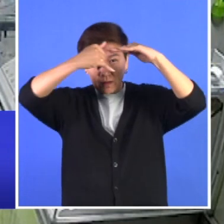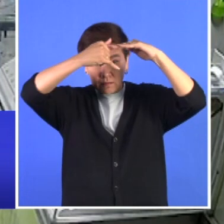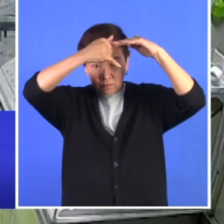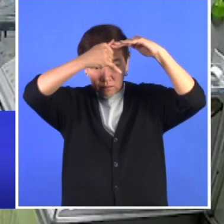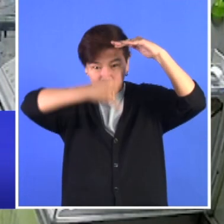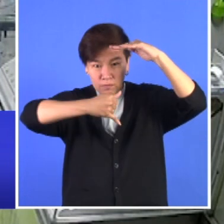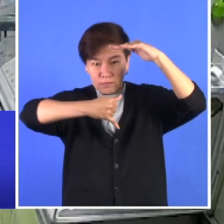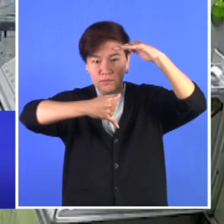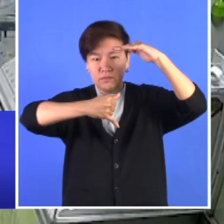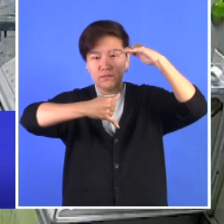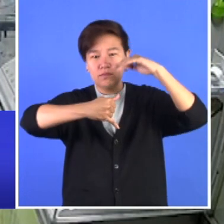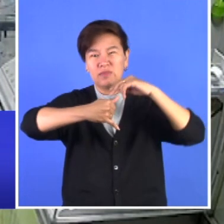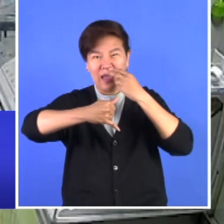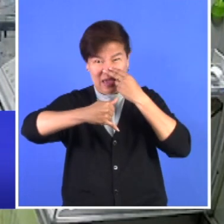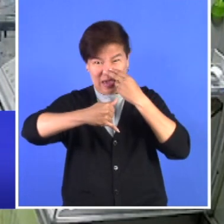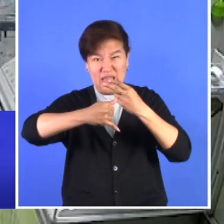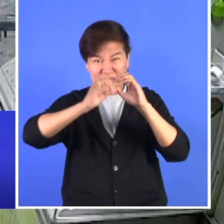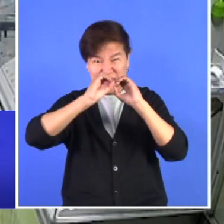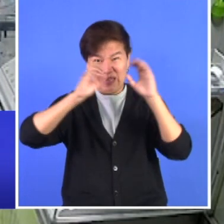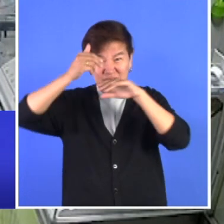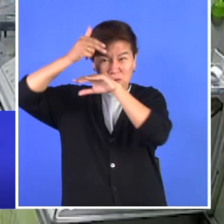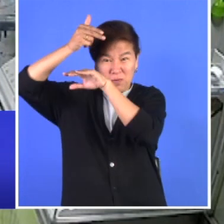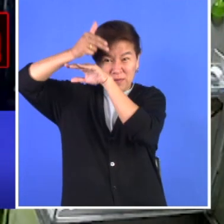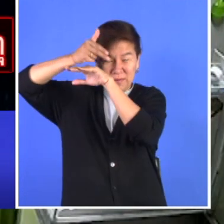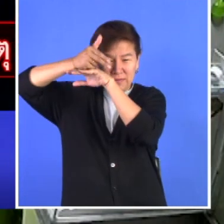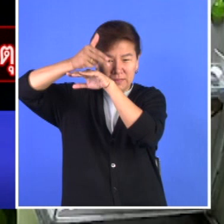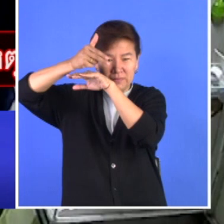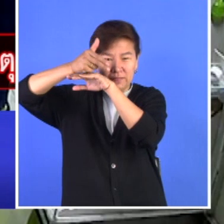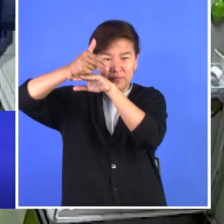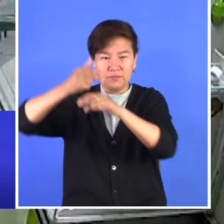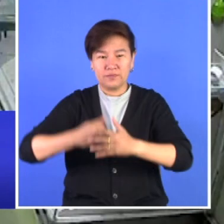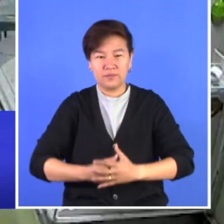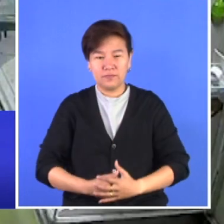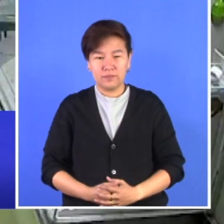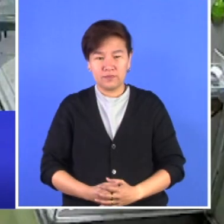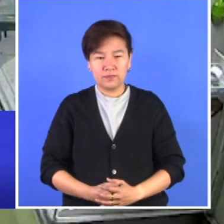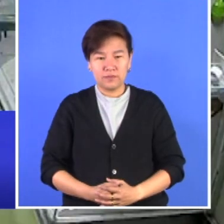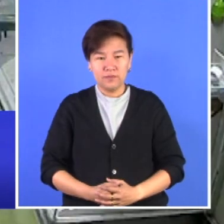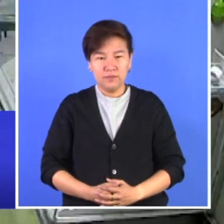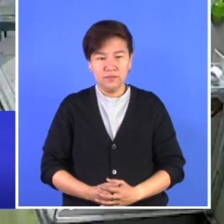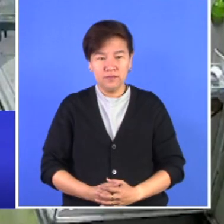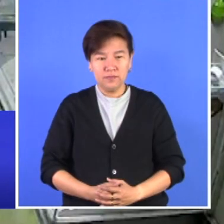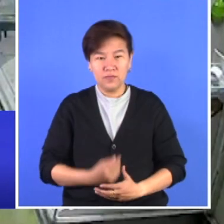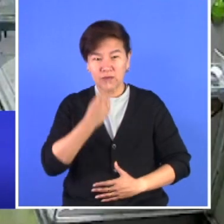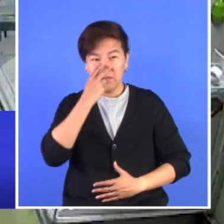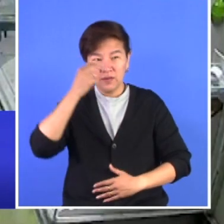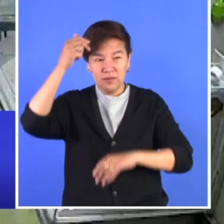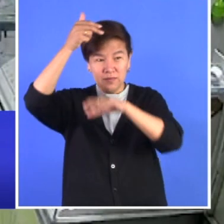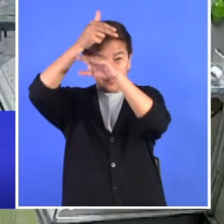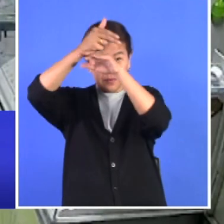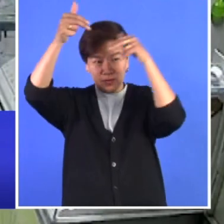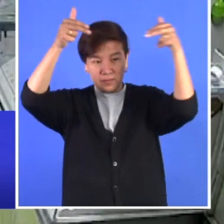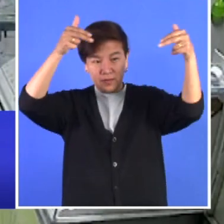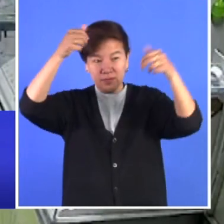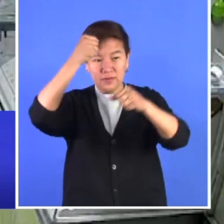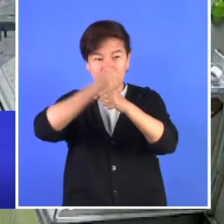โรยตัวพึบอย่างรวดเร็วแล้วนั่นนี่ไปเสร็จปุ๊บปีนปาบๆเหมือน